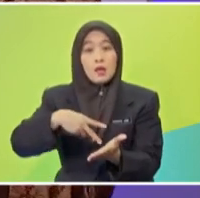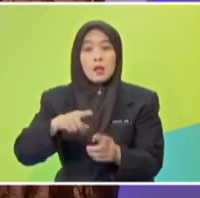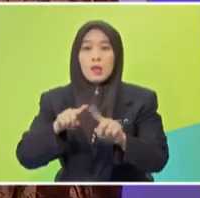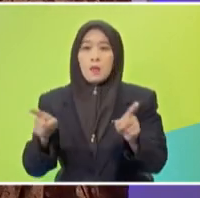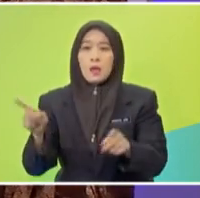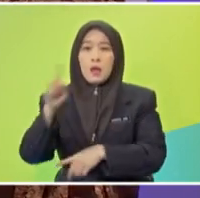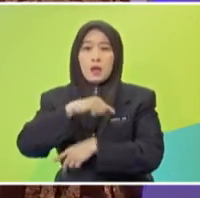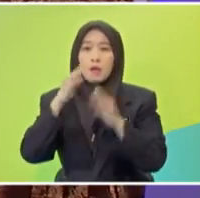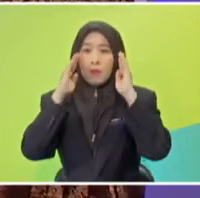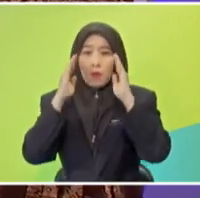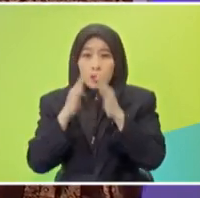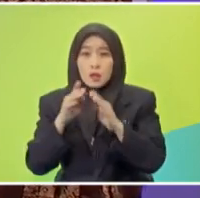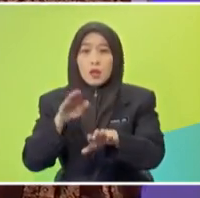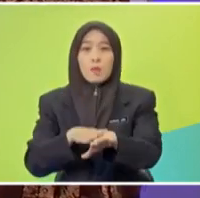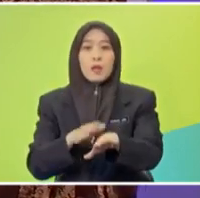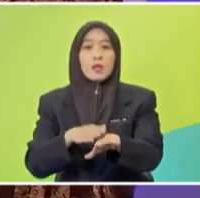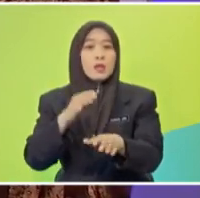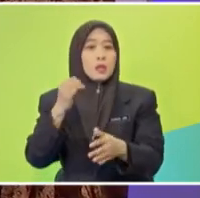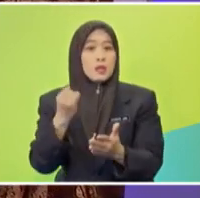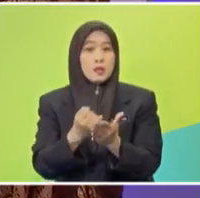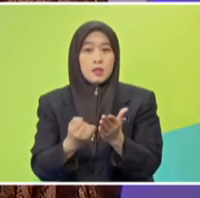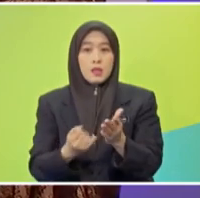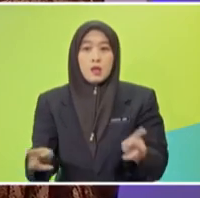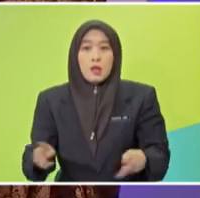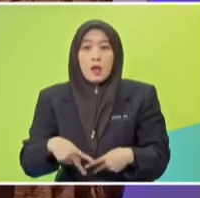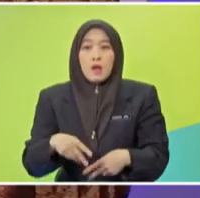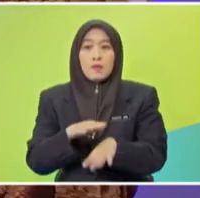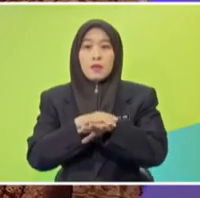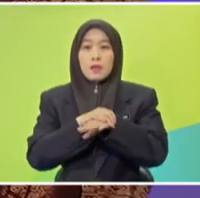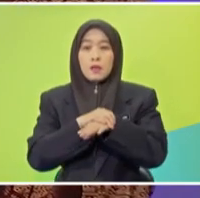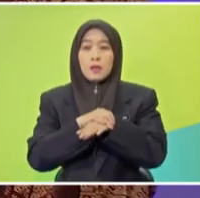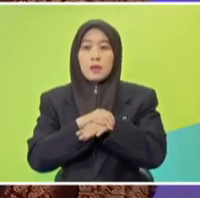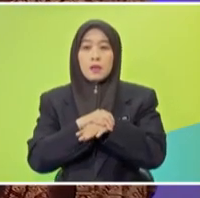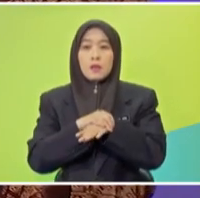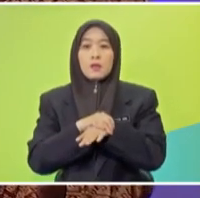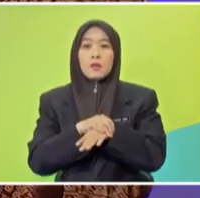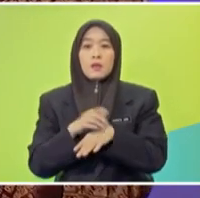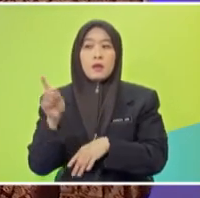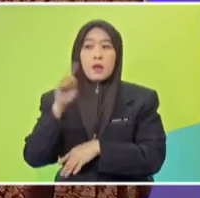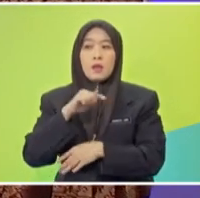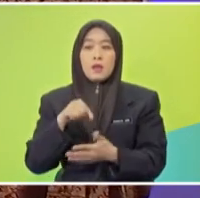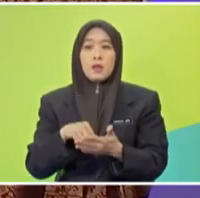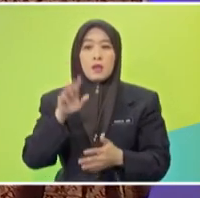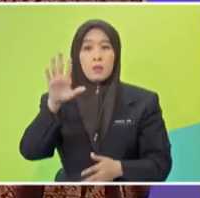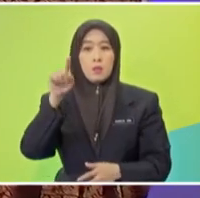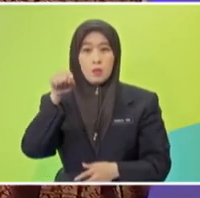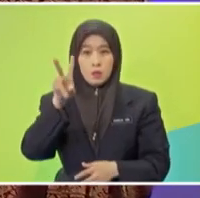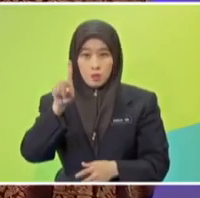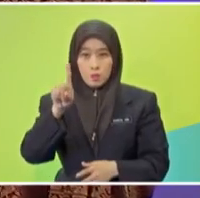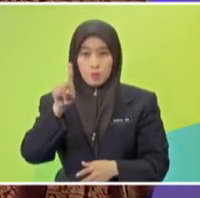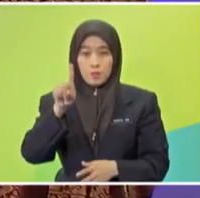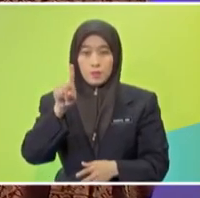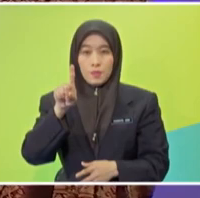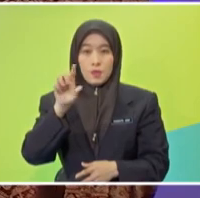Craft tangan oke baiklah hari ini gue punya standar pembelajaran Cikgu lima puluhan satu yaitu